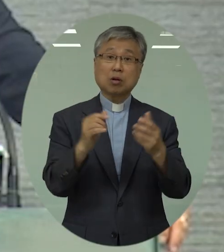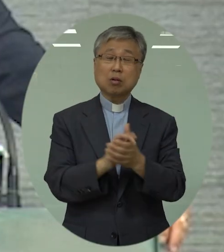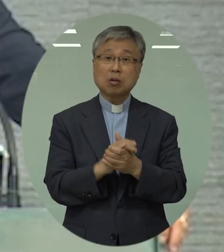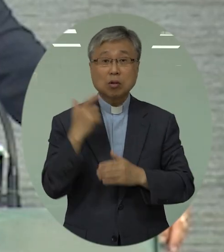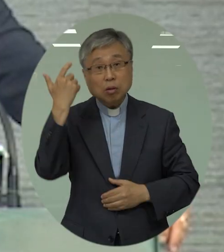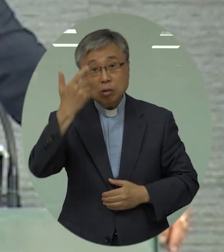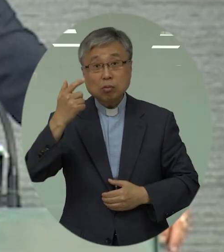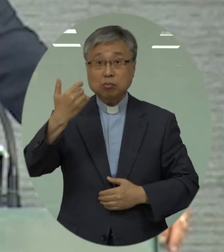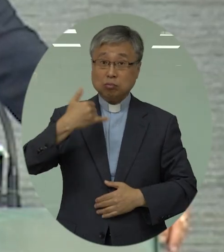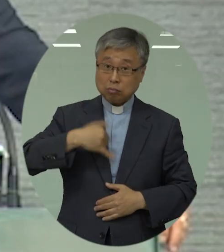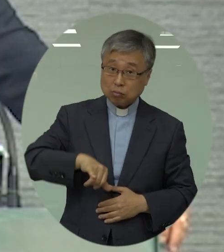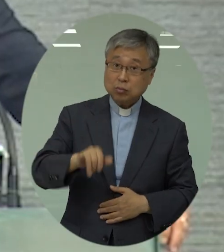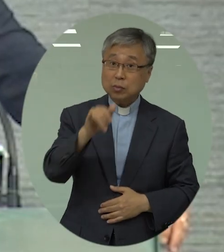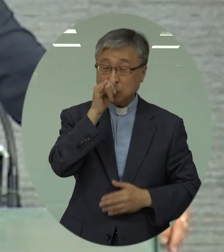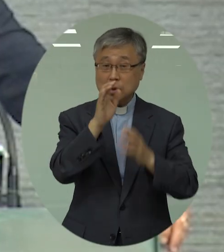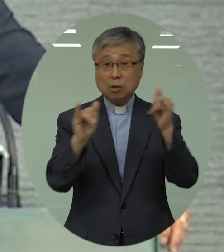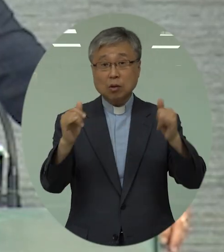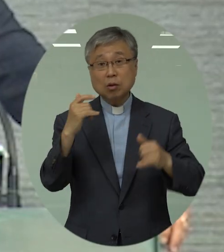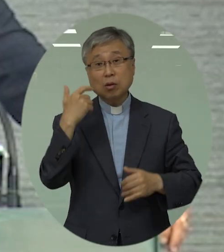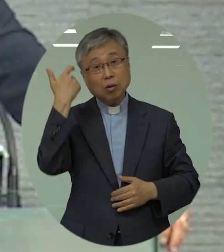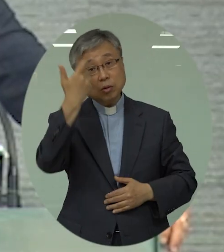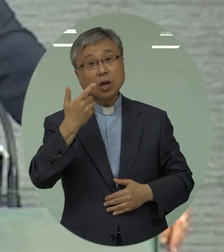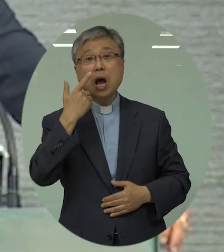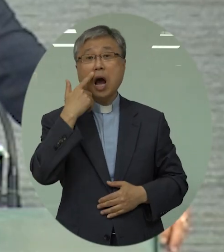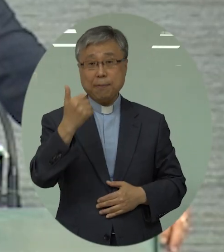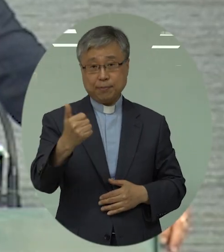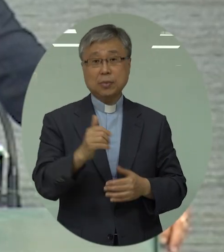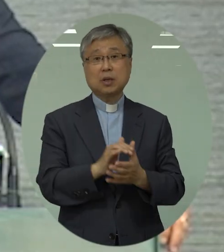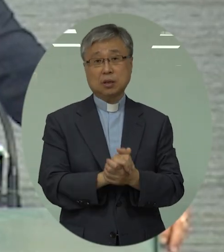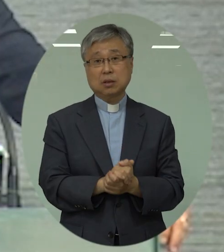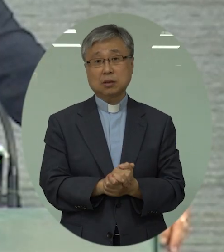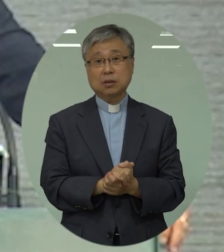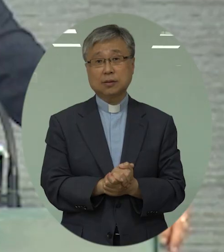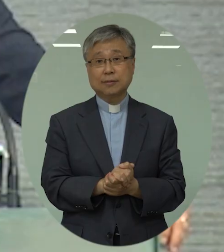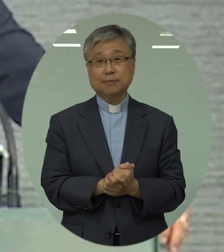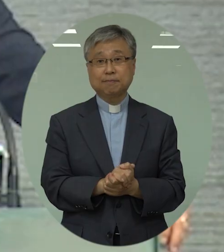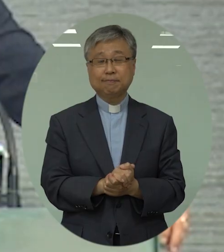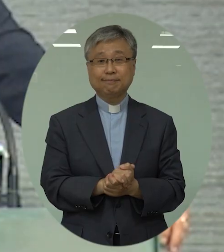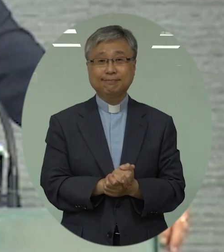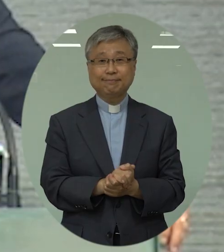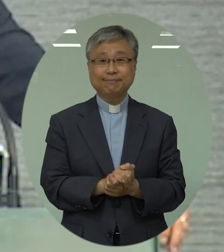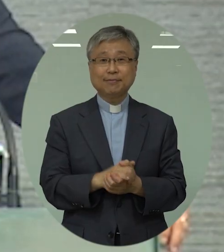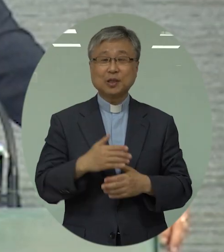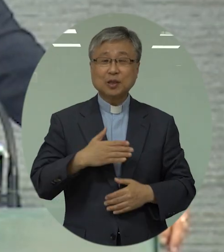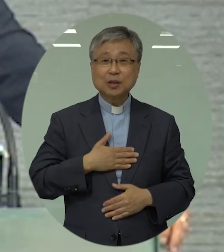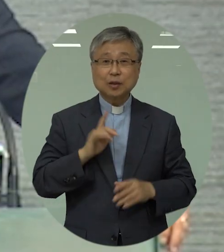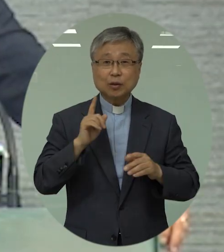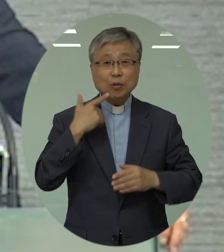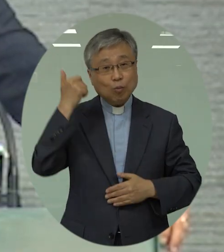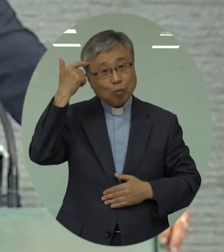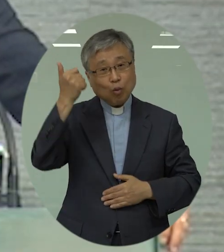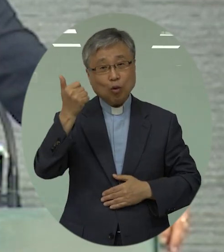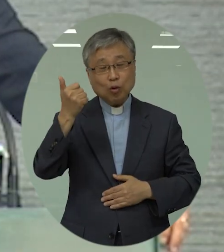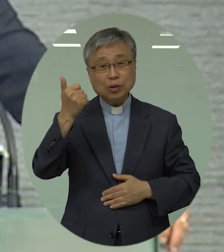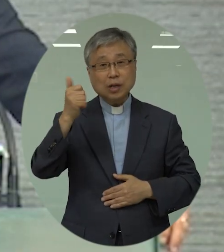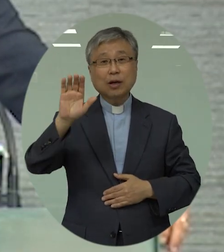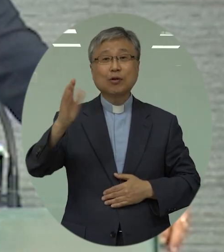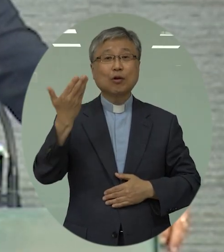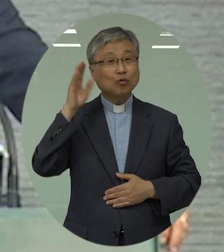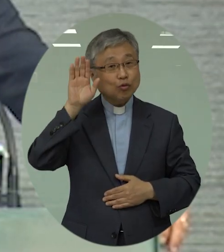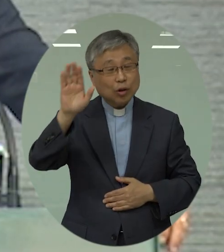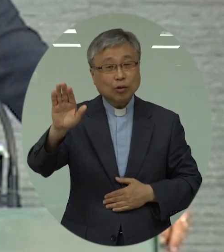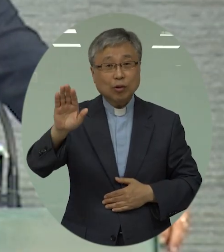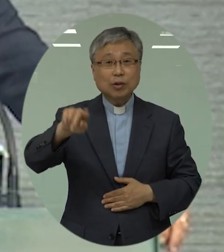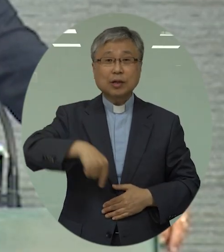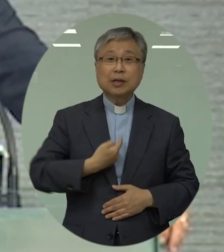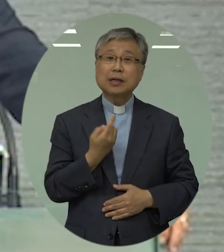그러니까 영적 자식들이 있는 사람이 영적 아비예요. 영적 아비. 나는 목회자가 되고 나서도요,